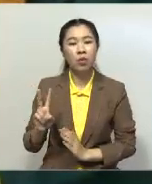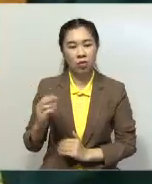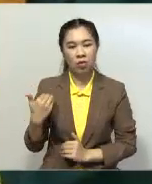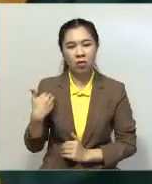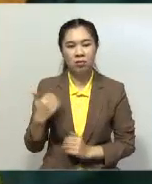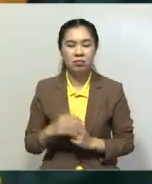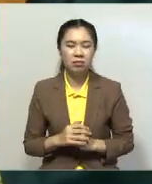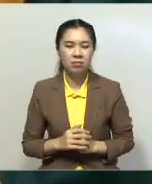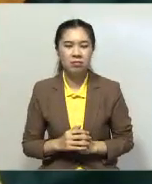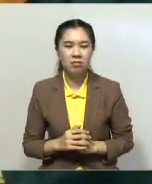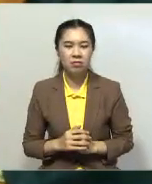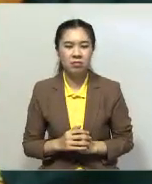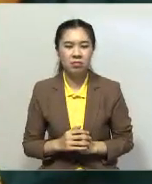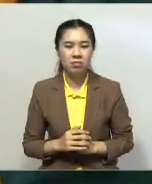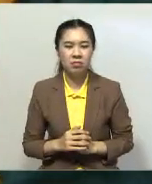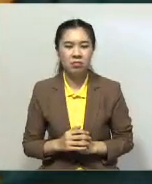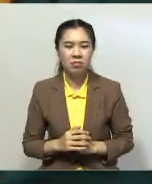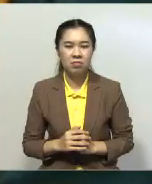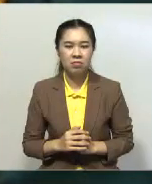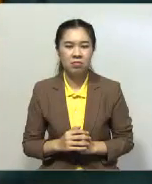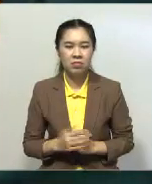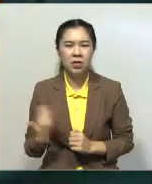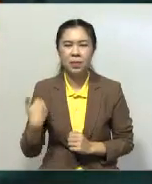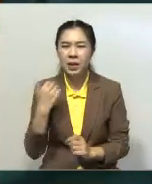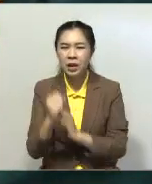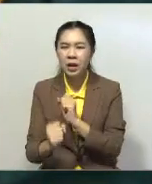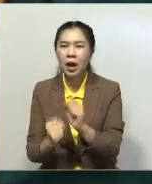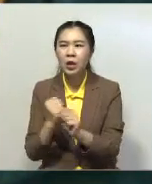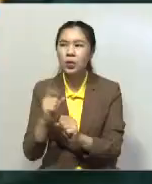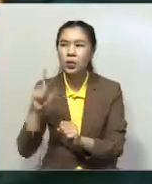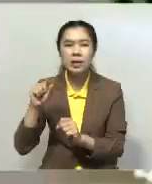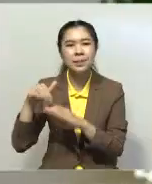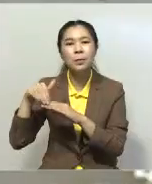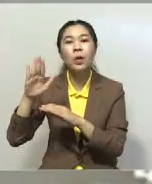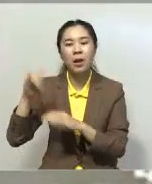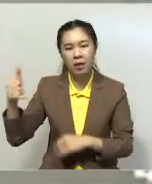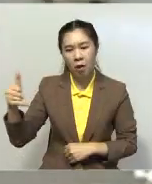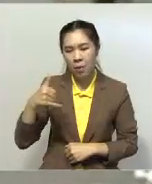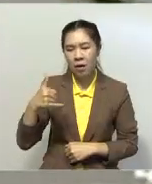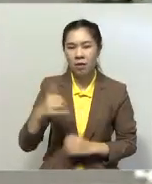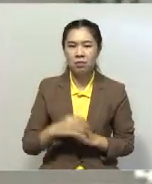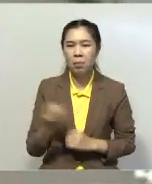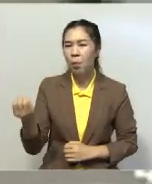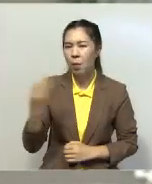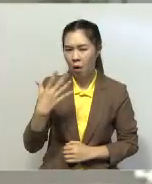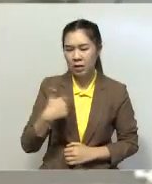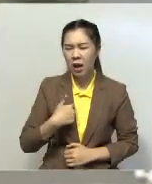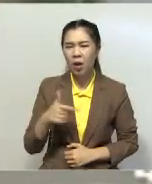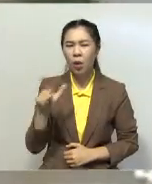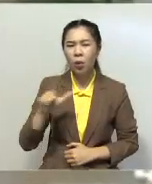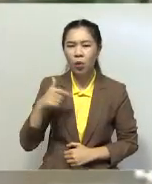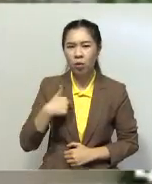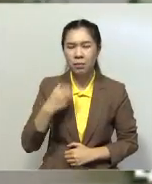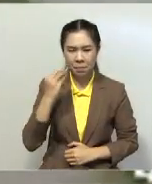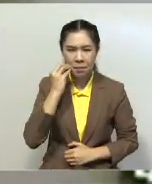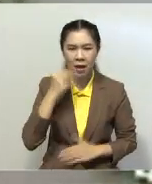าอยู่ในคนใหญ่ๆนะคือว่าเขาอายุประมาณ20กว่านะบอกลุงออกบ้าน